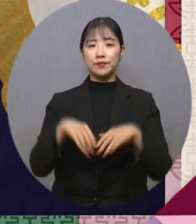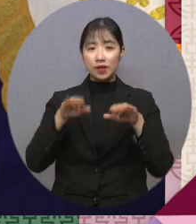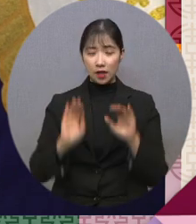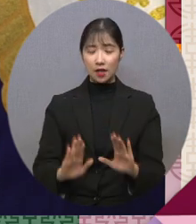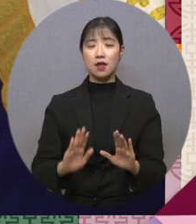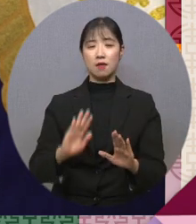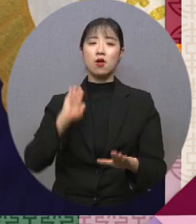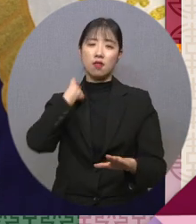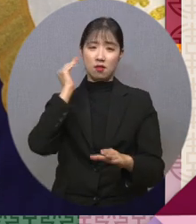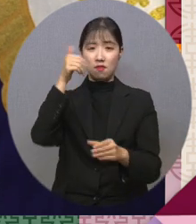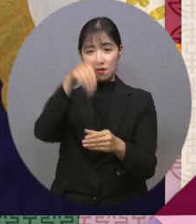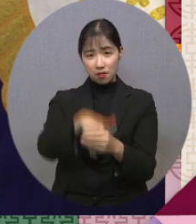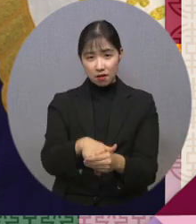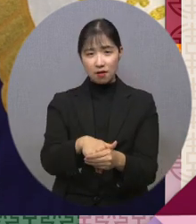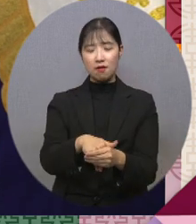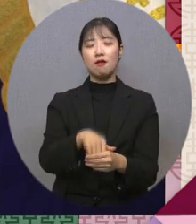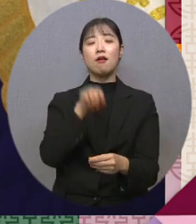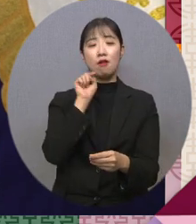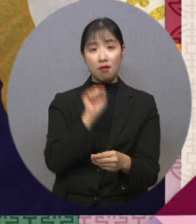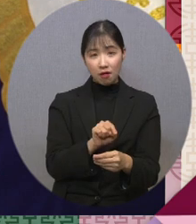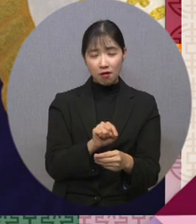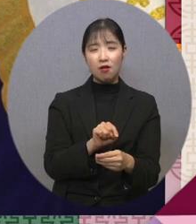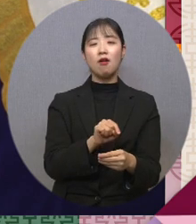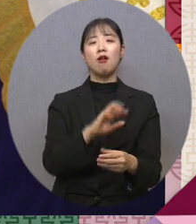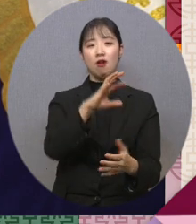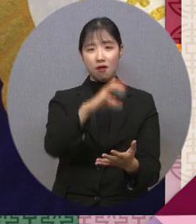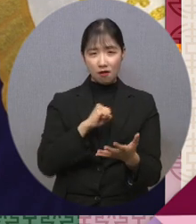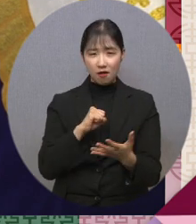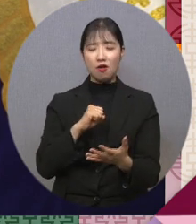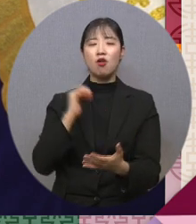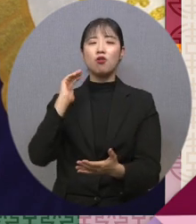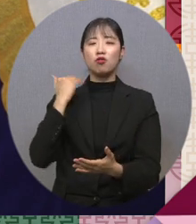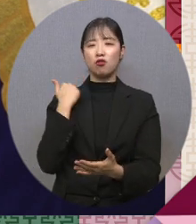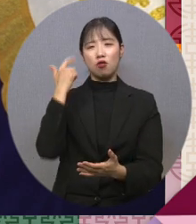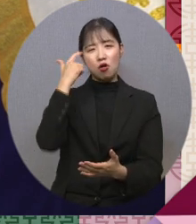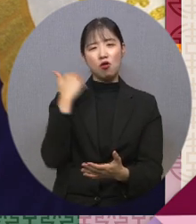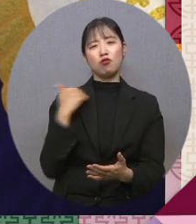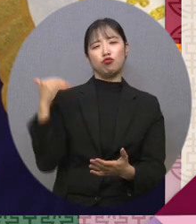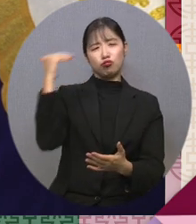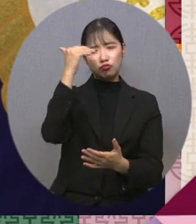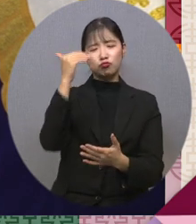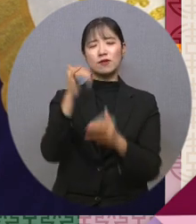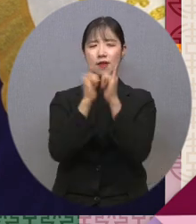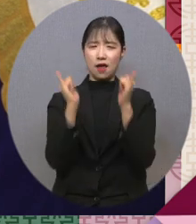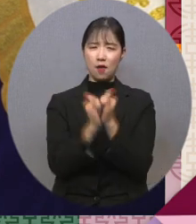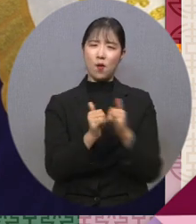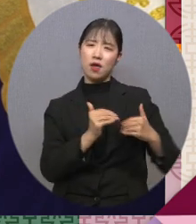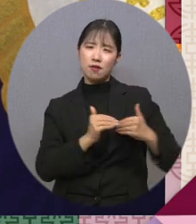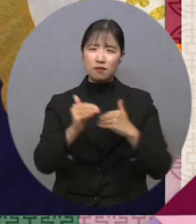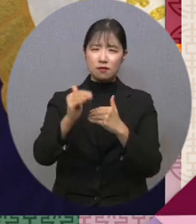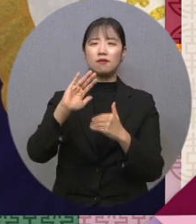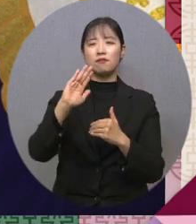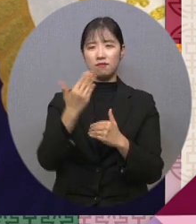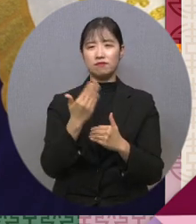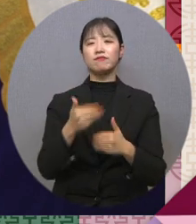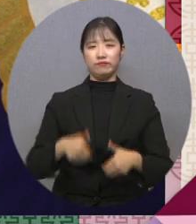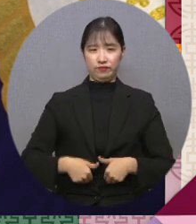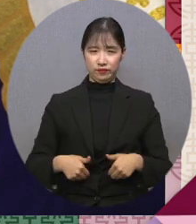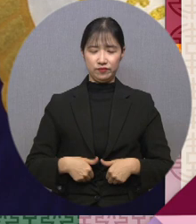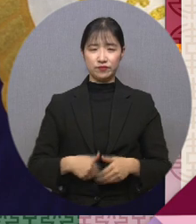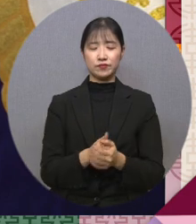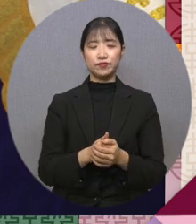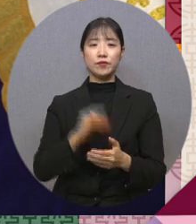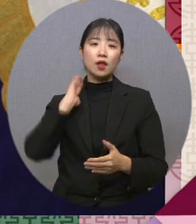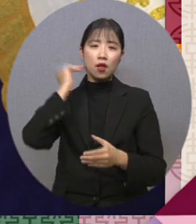이번 대선은 바로 이런 성숙사회를 향해 나아가는 여정이어야만 합니다.